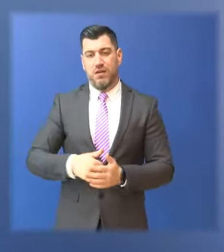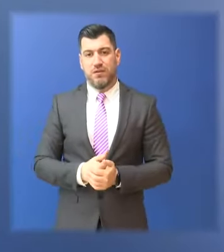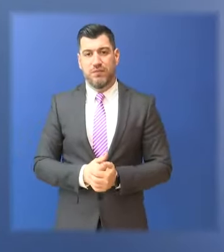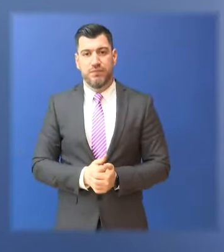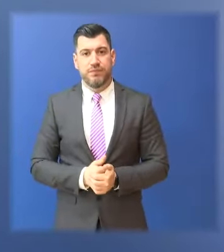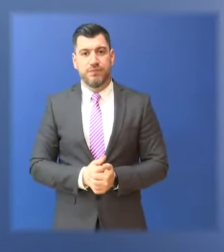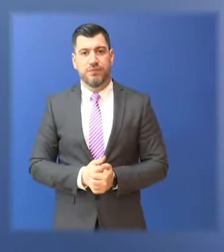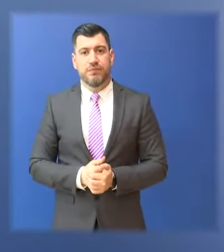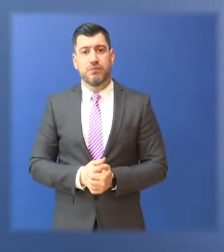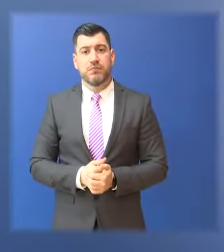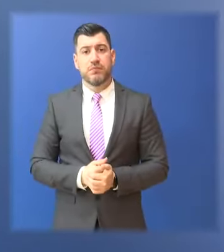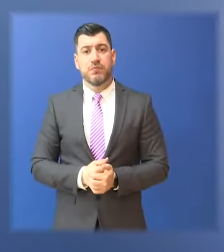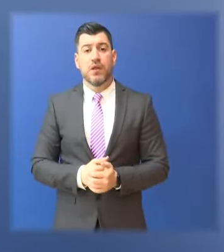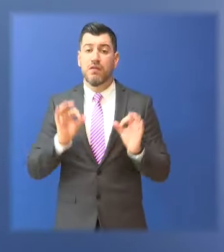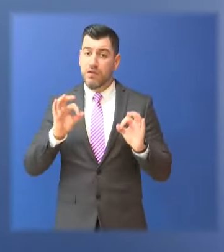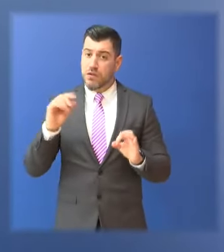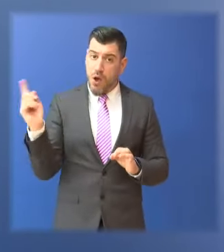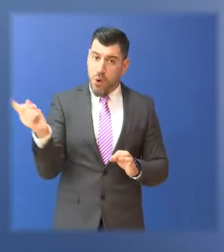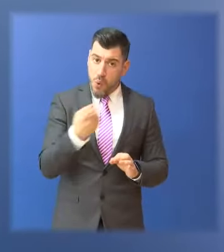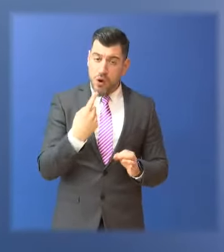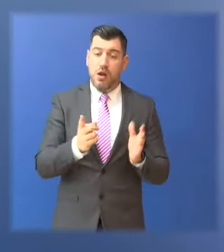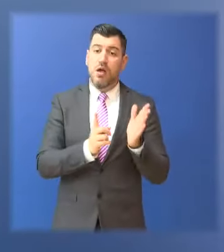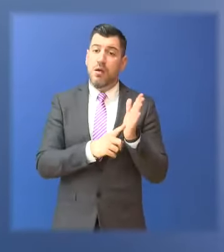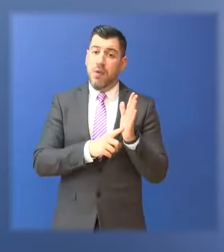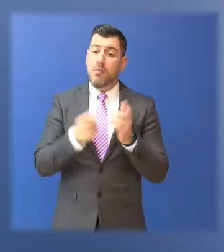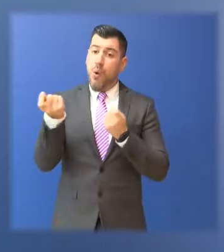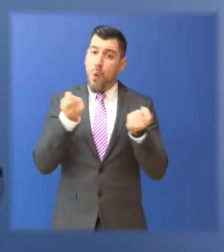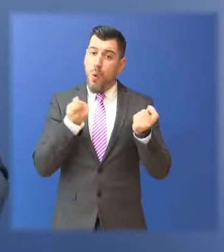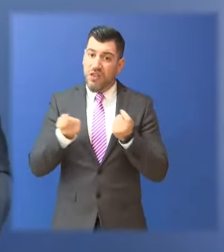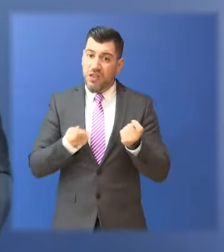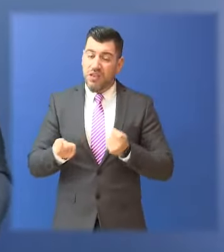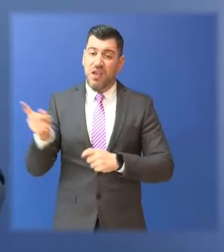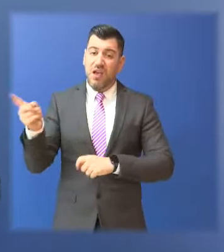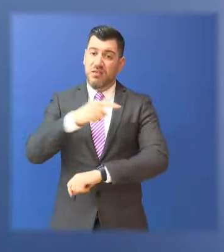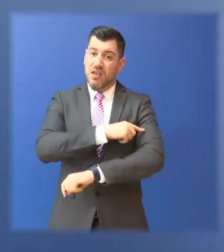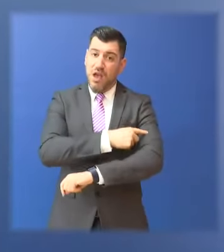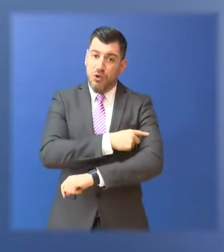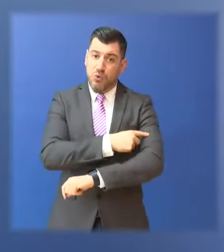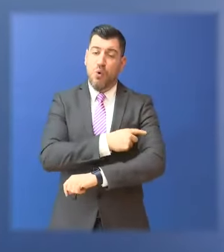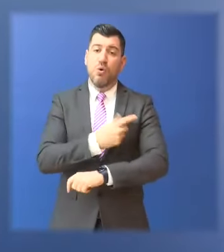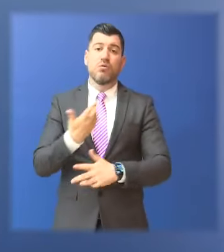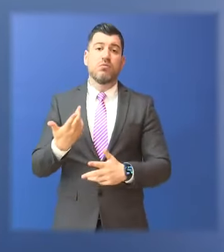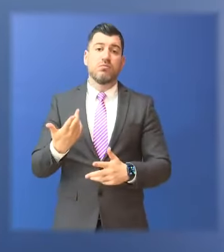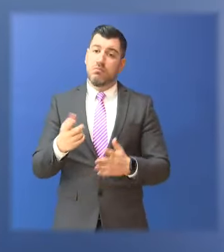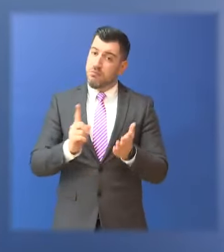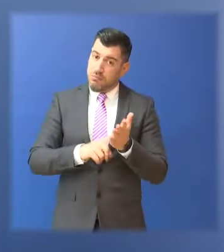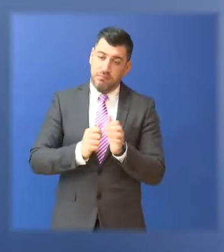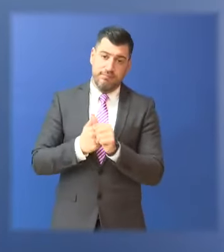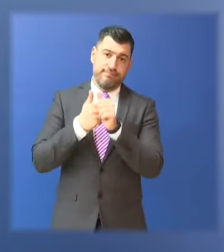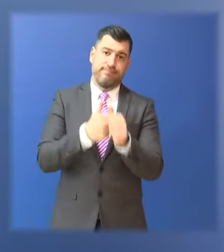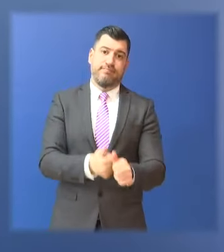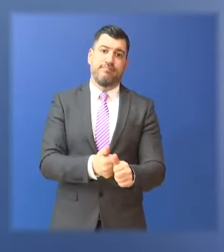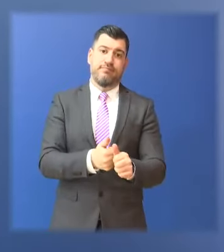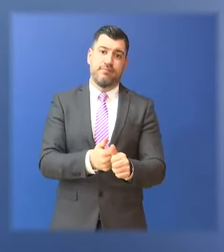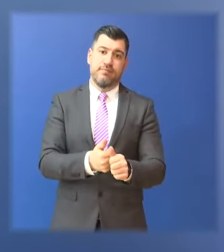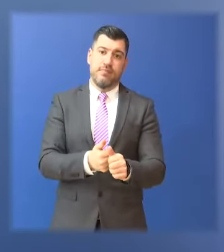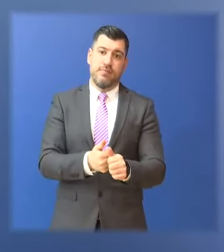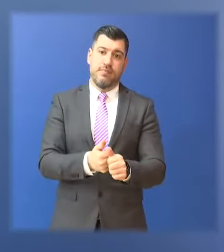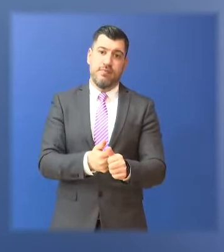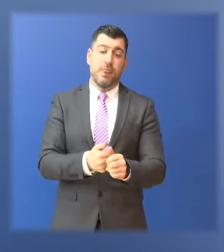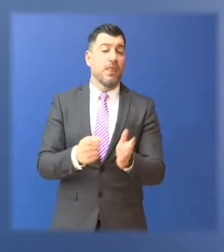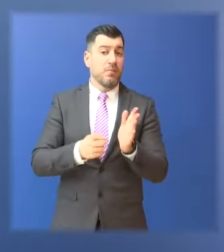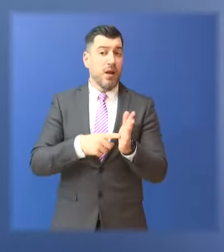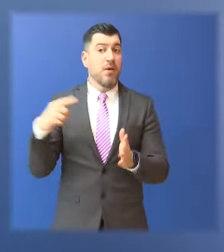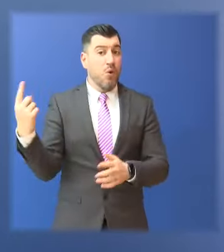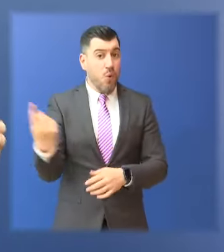γενικές οδηγίες και για όλες τις αναπνευστικές νόσους, τις νόσους που έχουν να κάνουν με το αναπνευστικό σύστημα, και να κάνουμε το ετήσιο